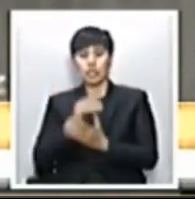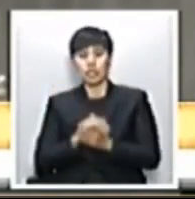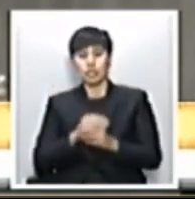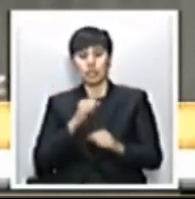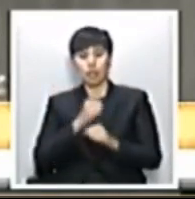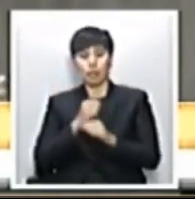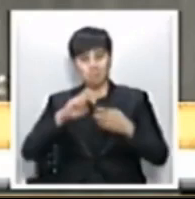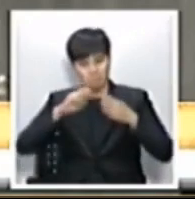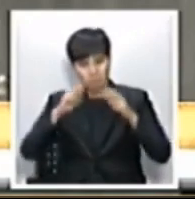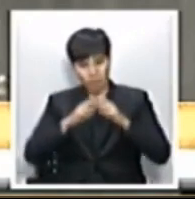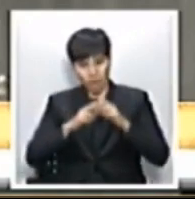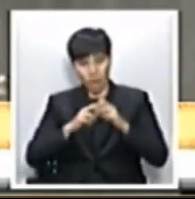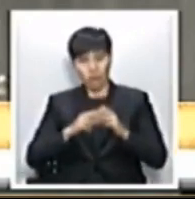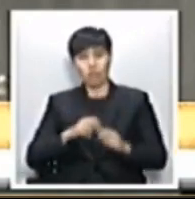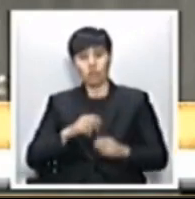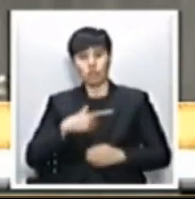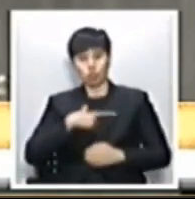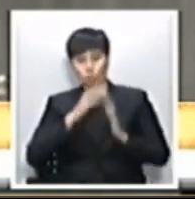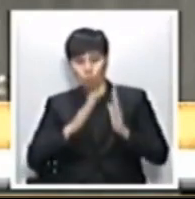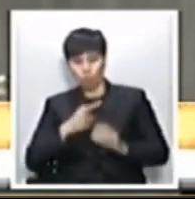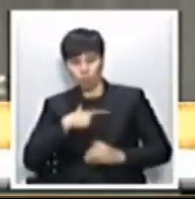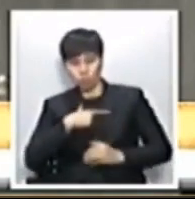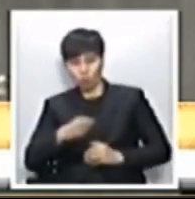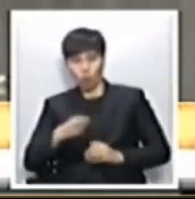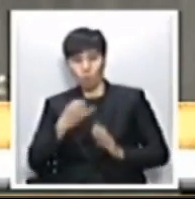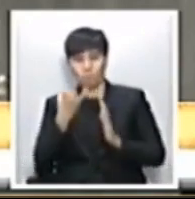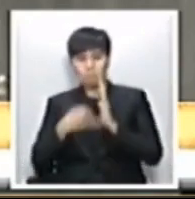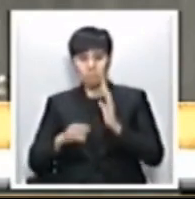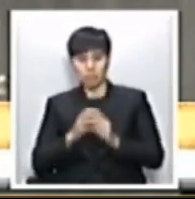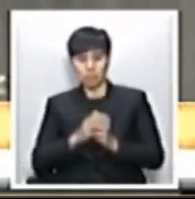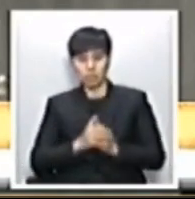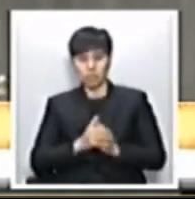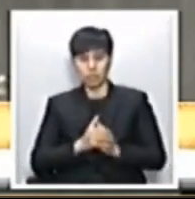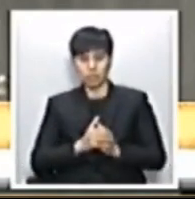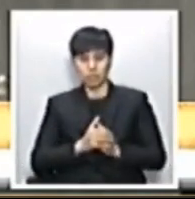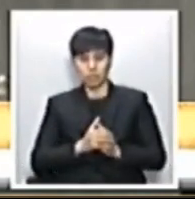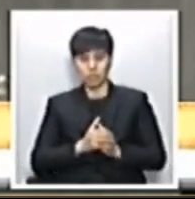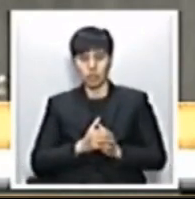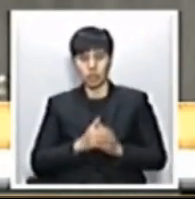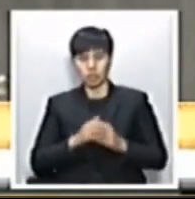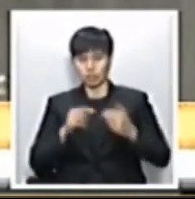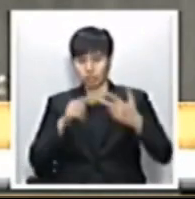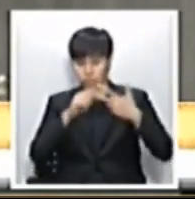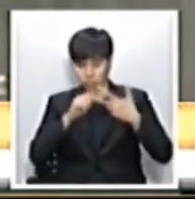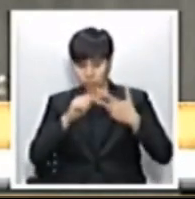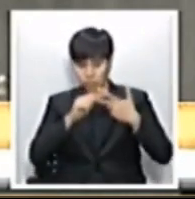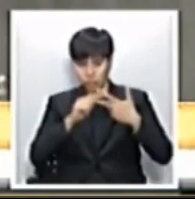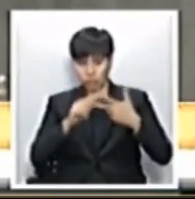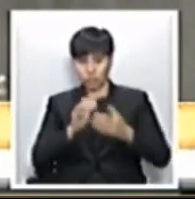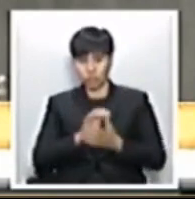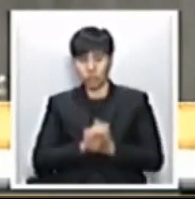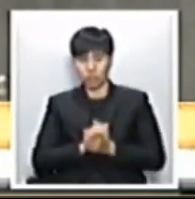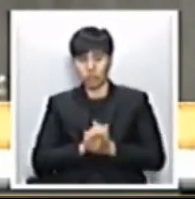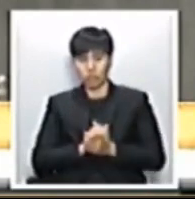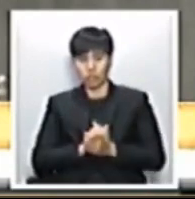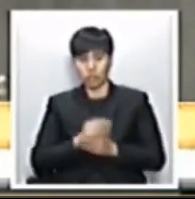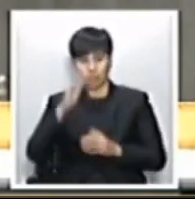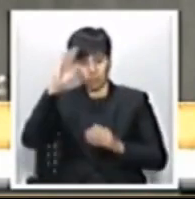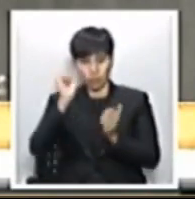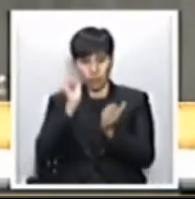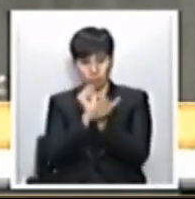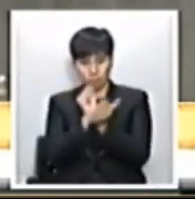าสร้างค่านิยมที่ไม่ถูกต้องกับเยาวชนประการที่3ค่ะเรื่องการจับกลุ่มดำเนิน